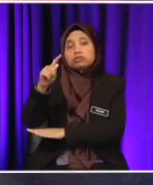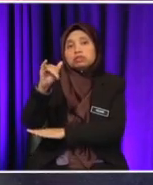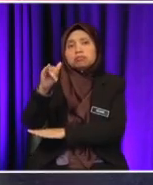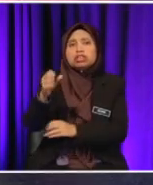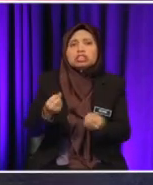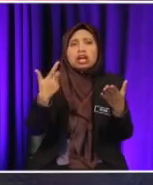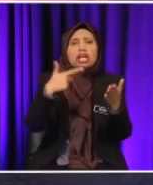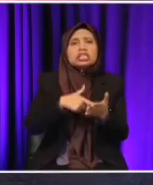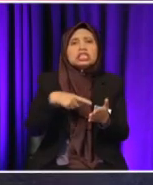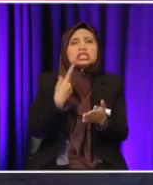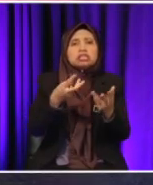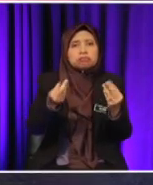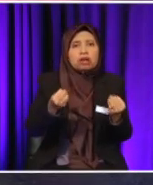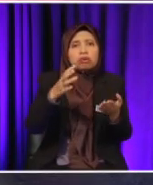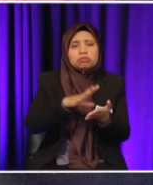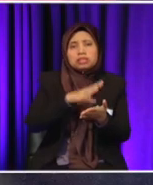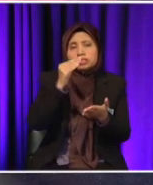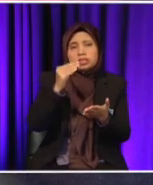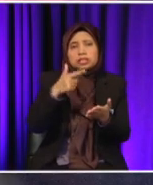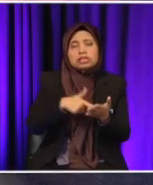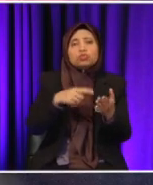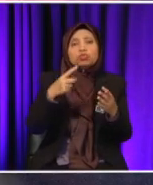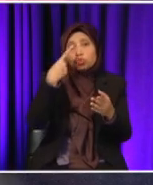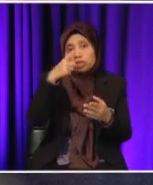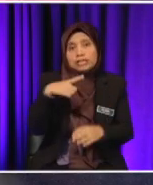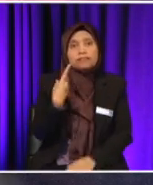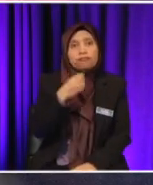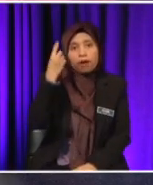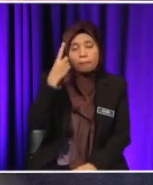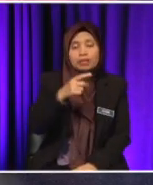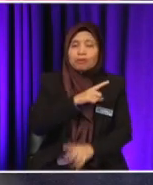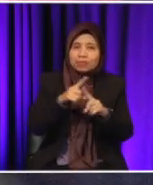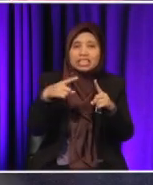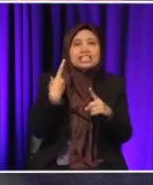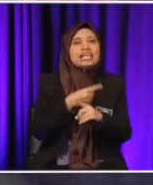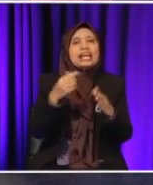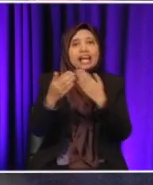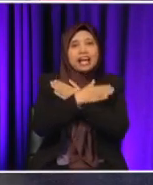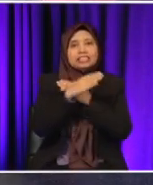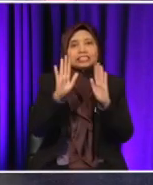kita bawakan untuk kita pahami cerpen ini Namun kita tidak melihat